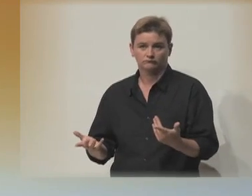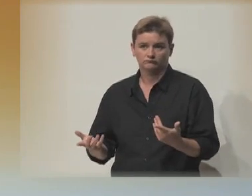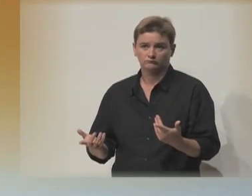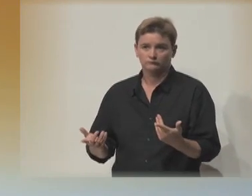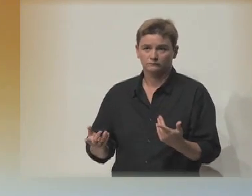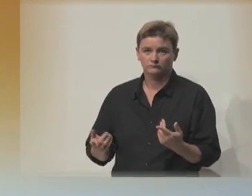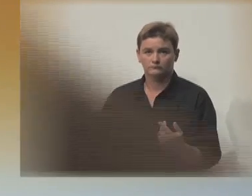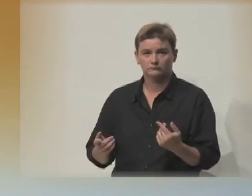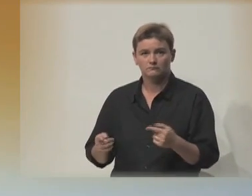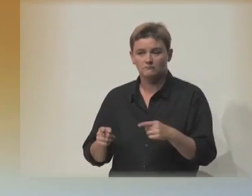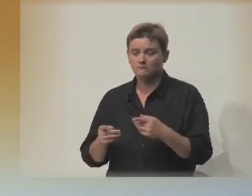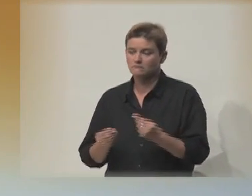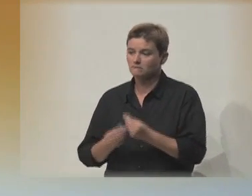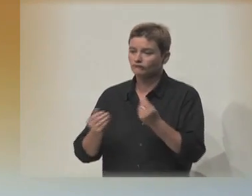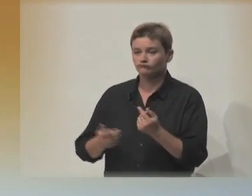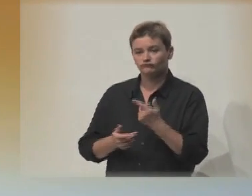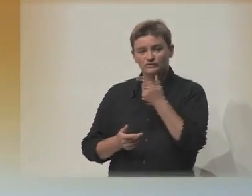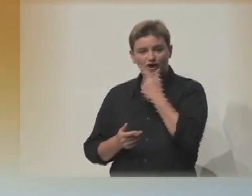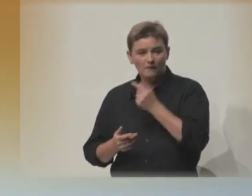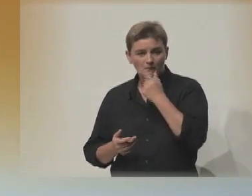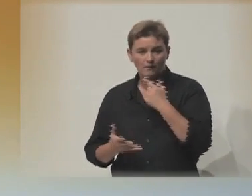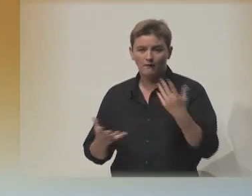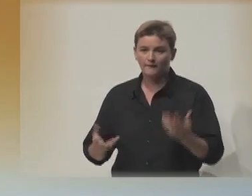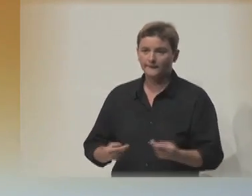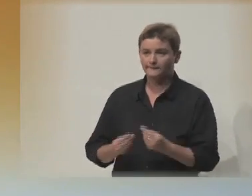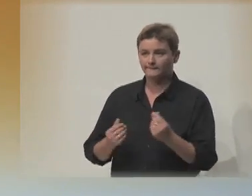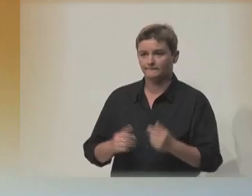de sympathiques